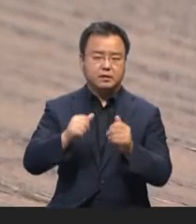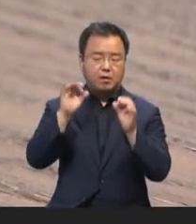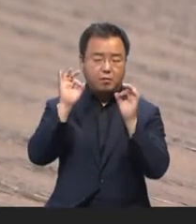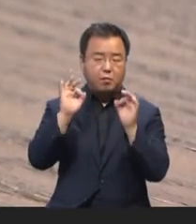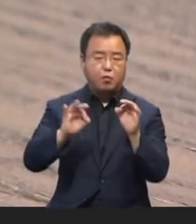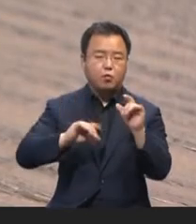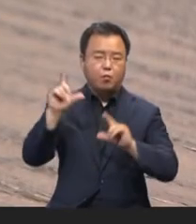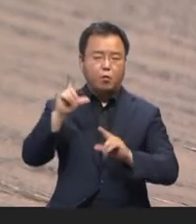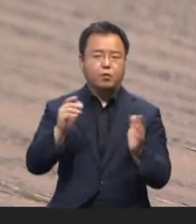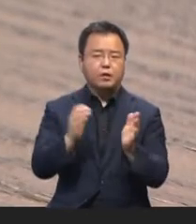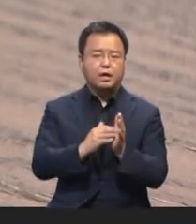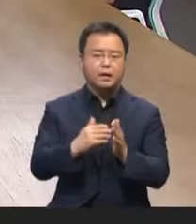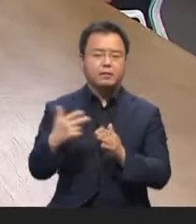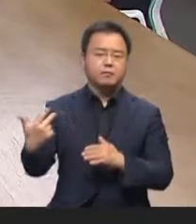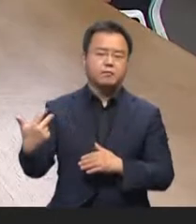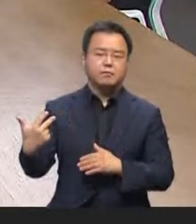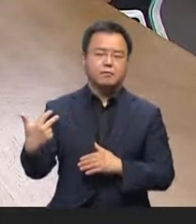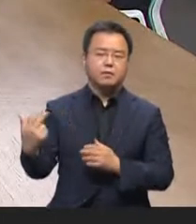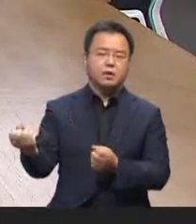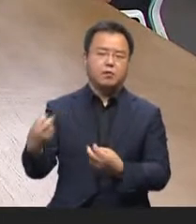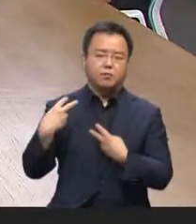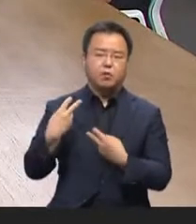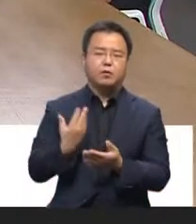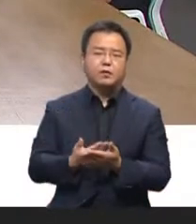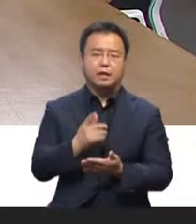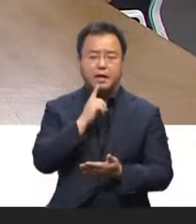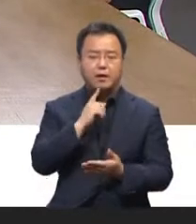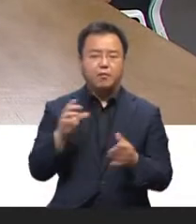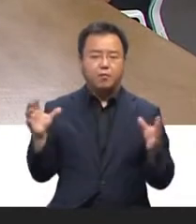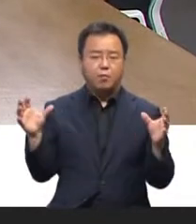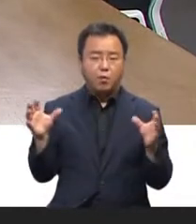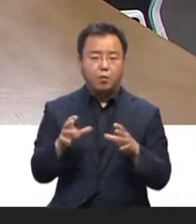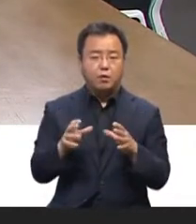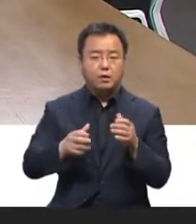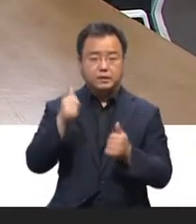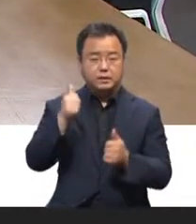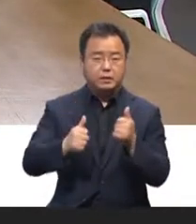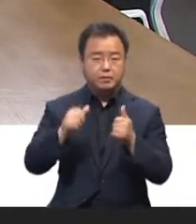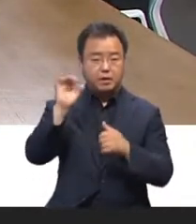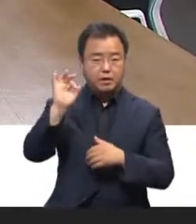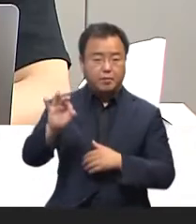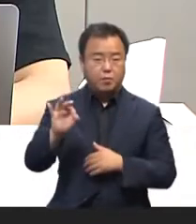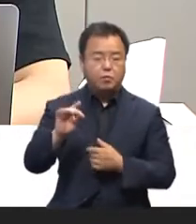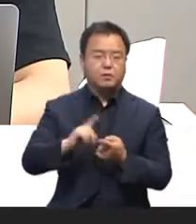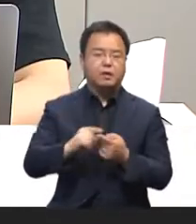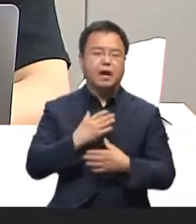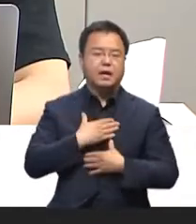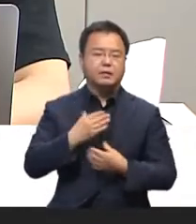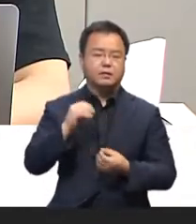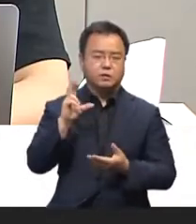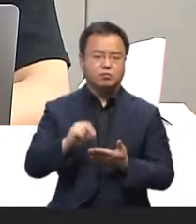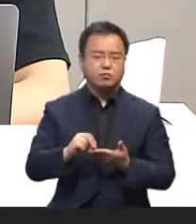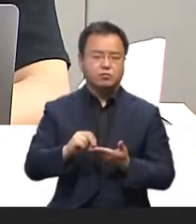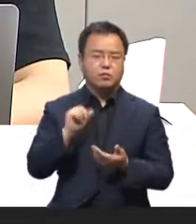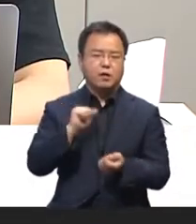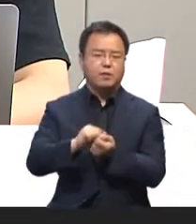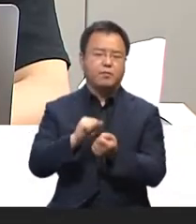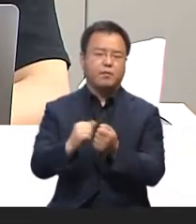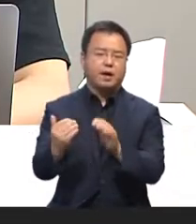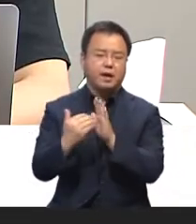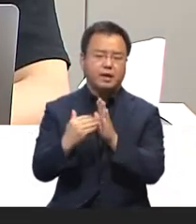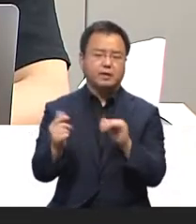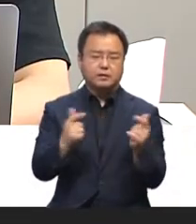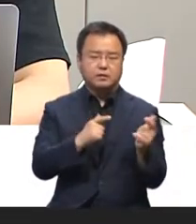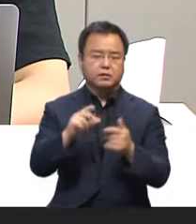직접 찍어 보내게 합니다. 모여가지고 시험을 봤을 경우에 그런 안전상의 문제, 또 방역상의 문제, 또 이런